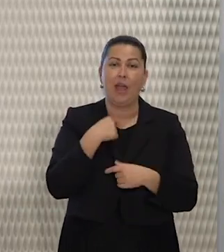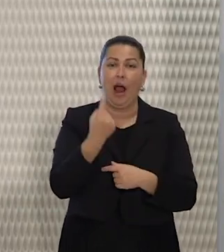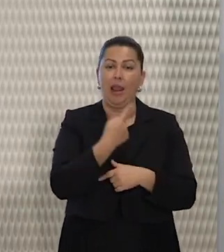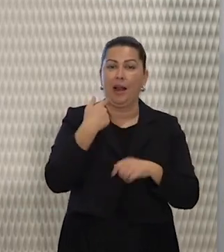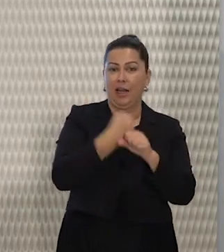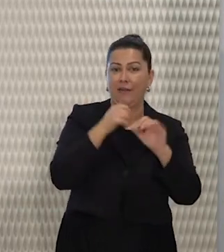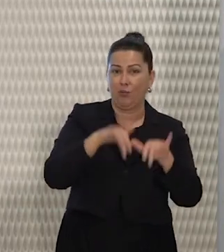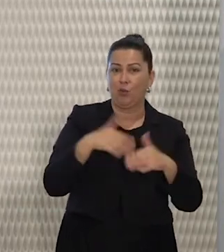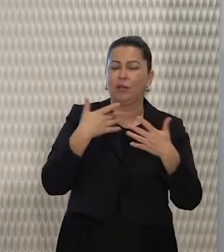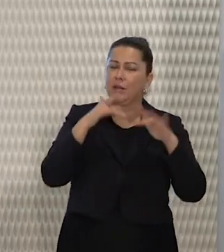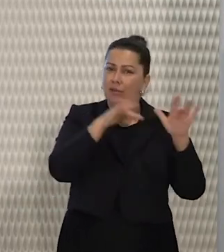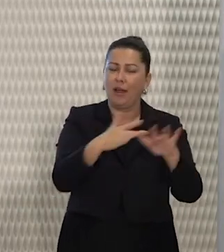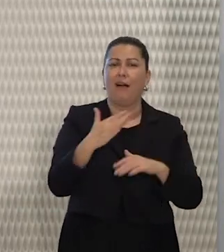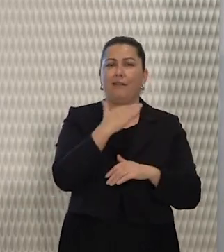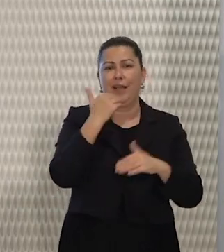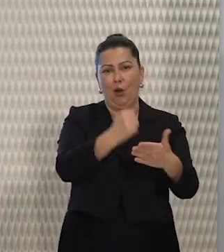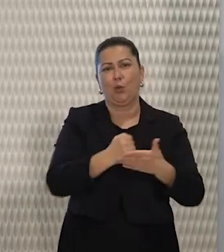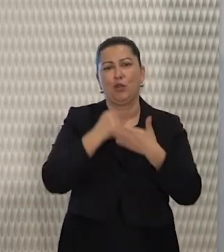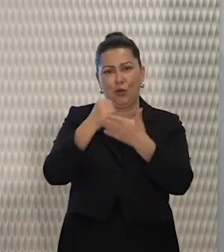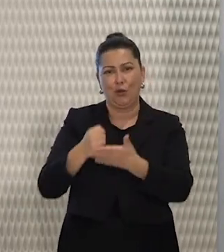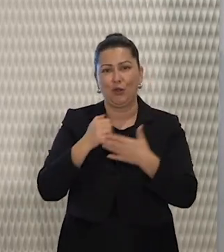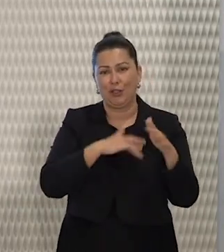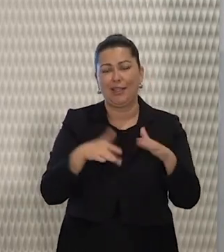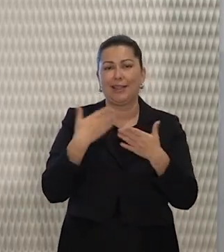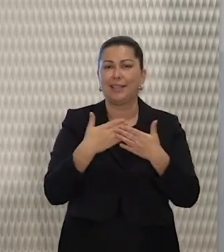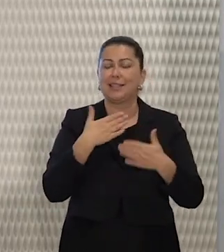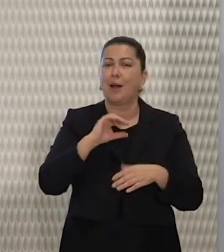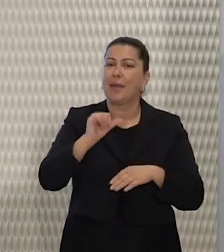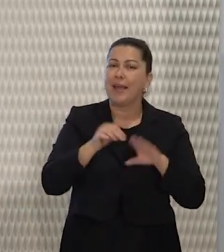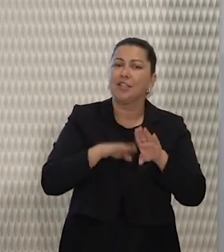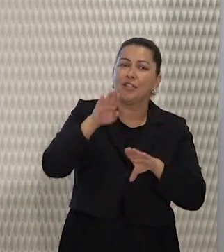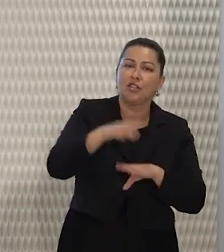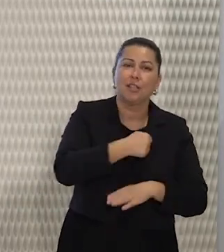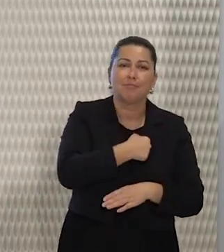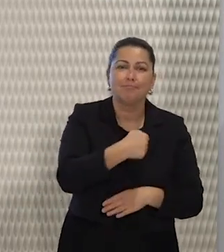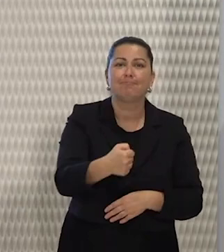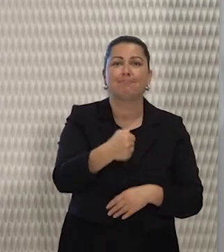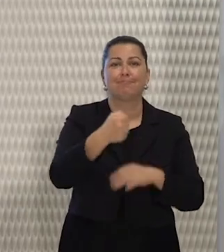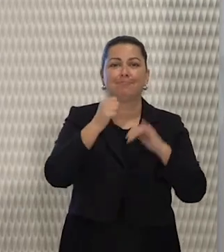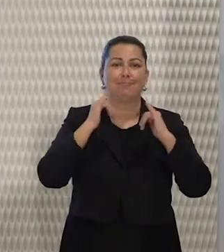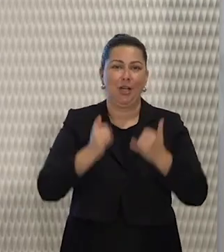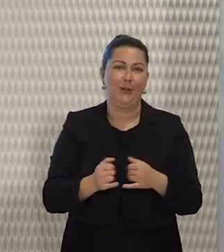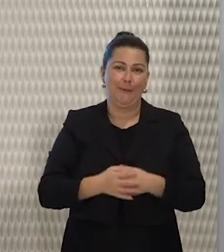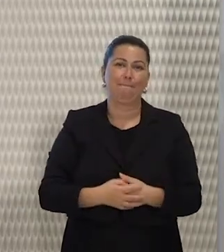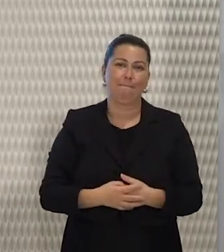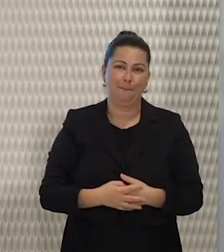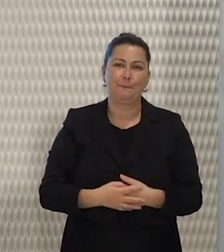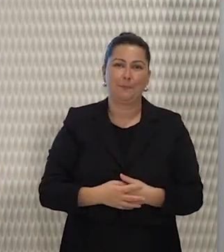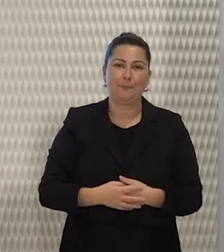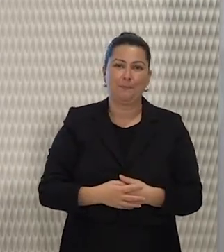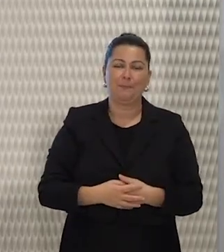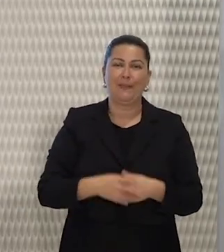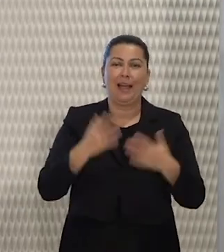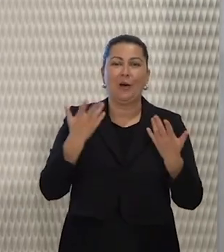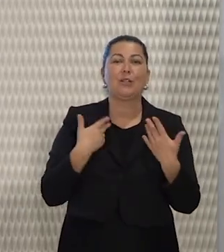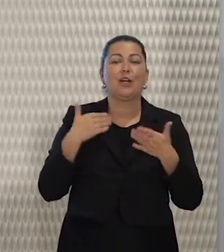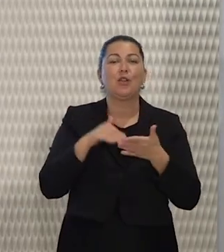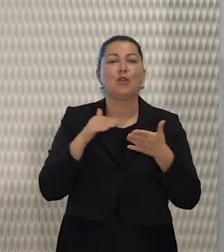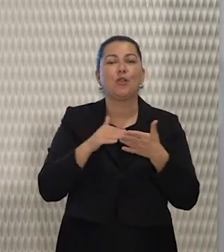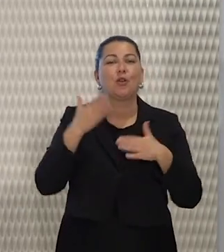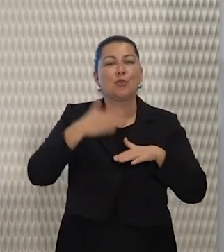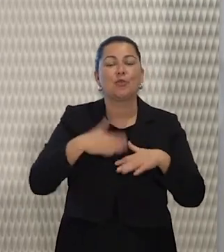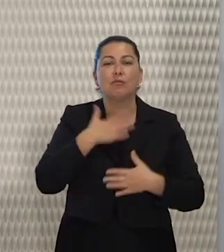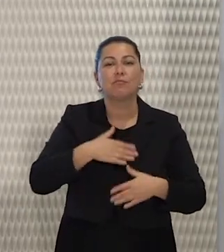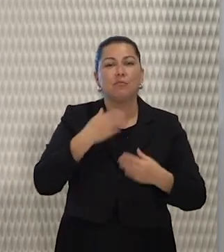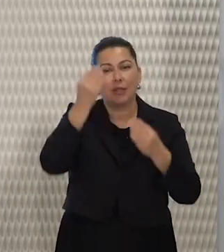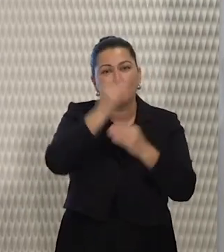wird. Darum einfach den ersten Schritt wagen. Und ja, mir bleibt nur abschließend zu sagen, es